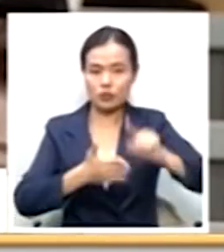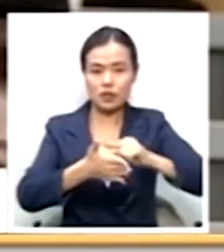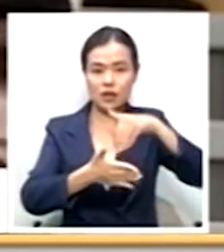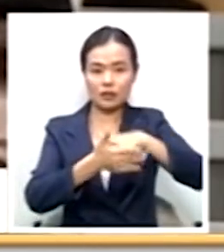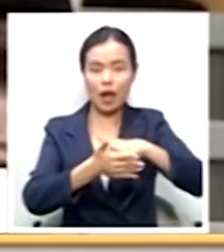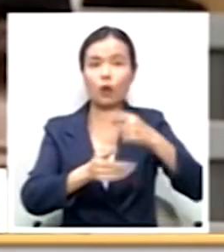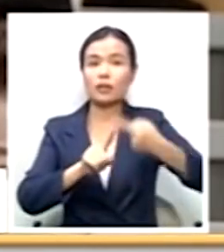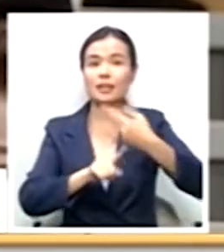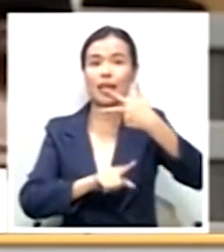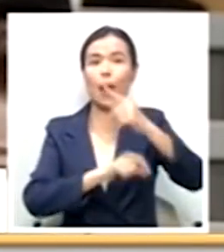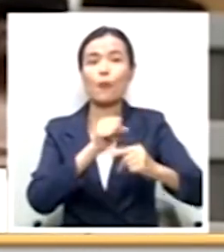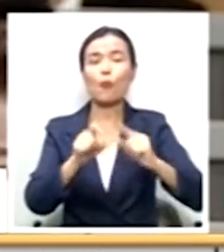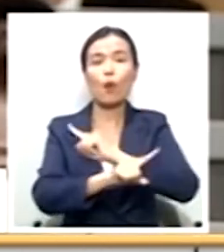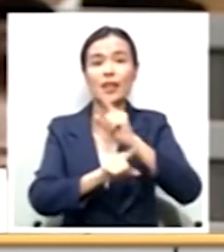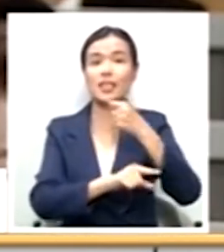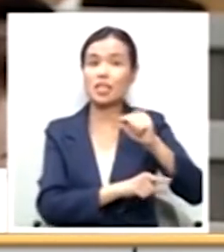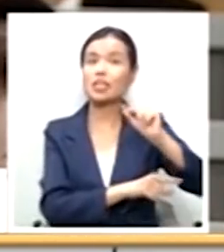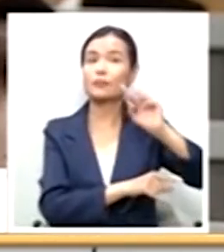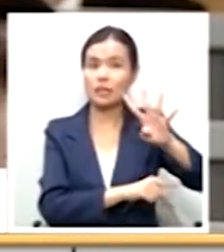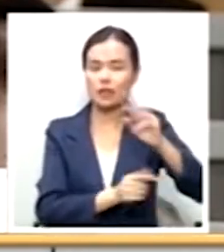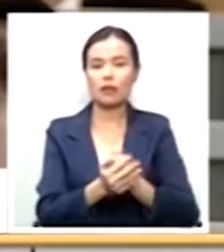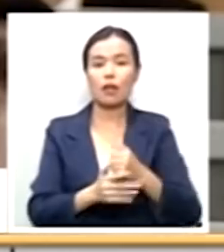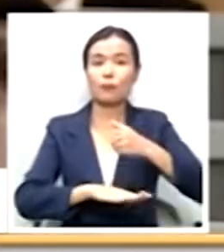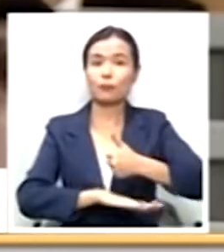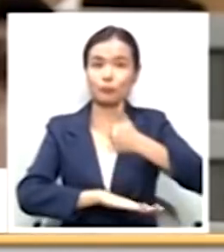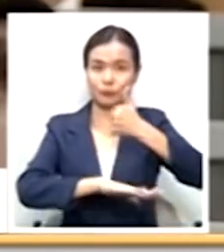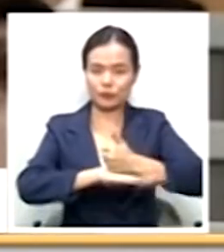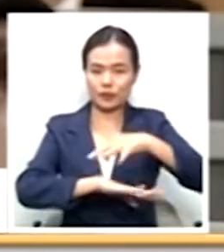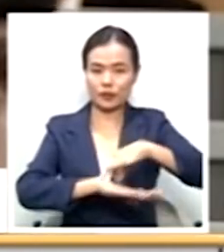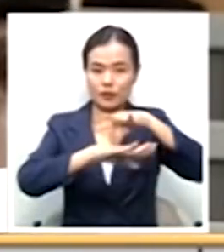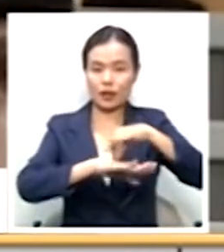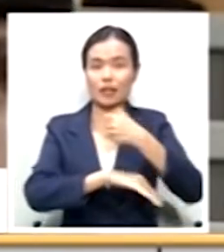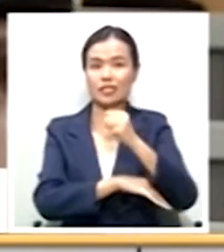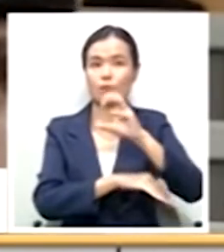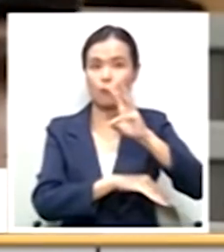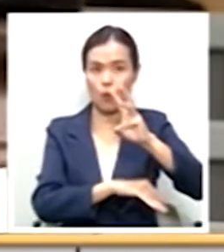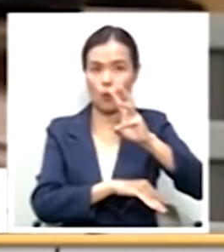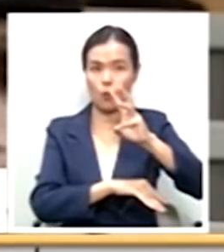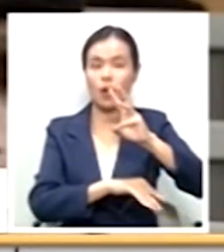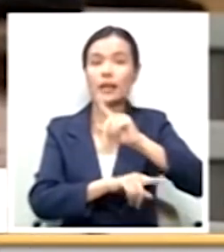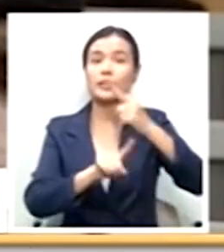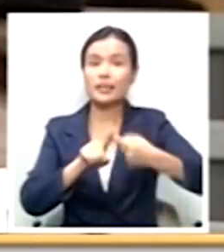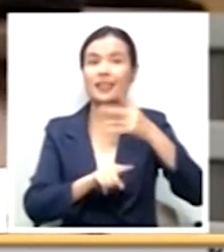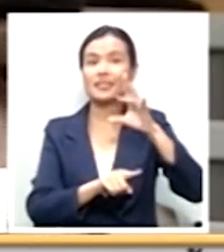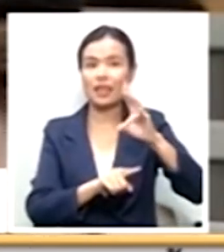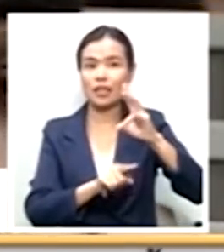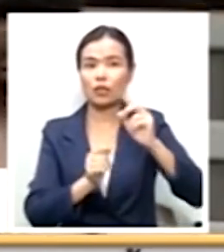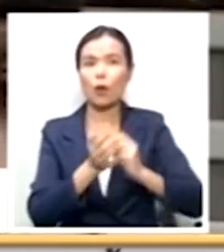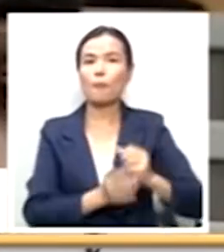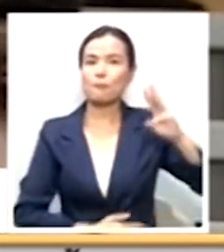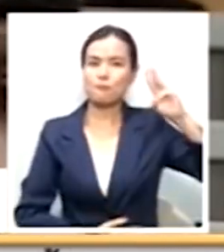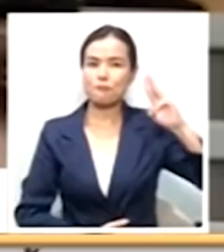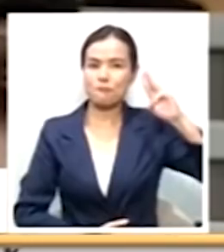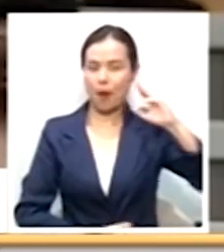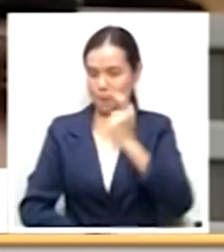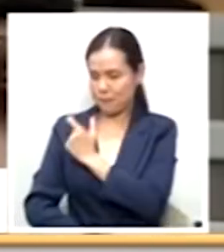24มีนาคม2562ท่านเข้ารับหน้าที่วันที่16กรกฎาคมหลังการถวายสัตย์ปฏิญาณจ